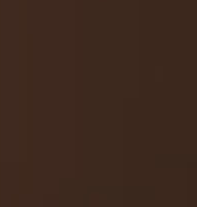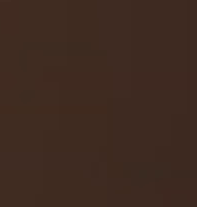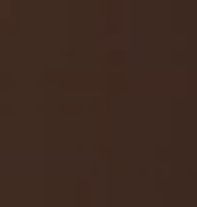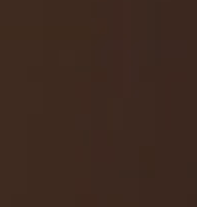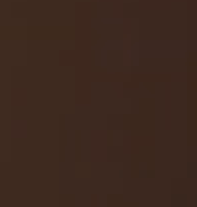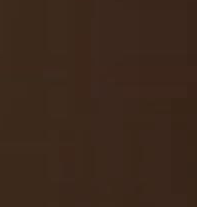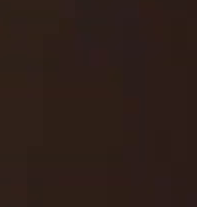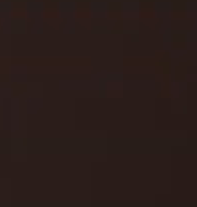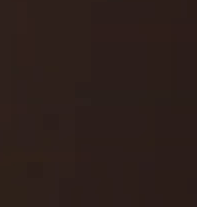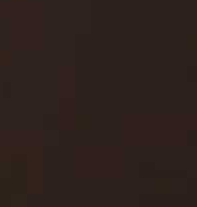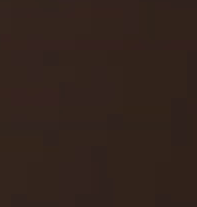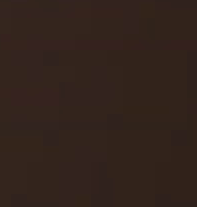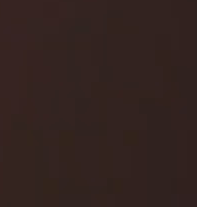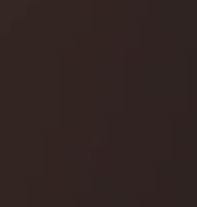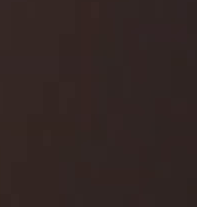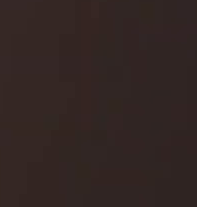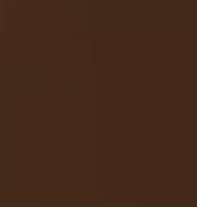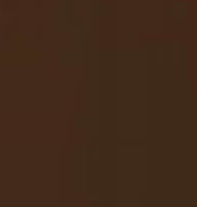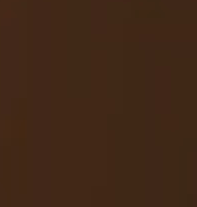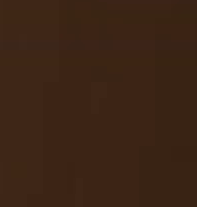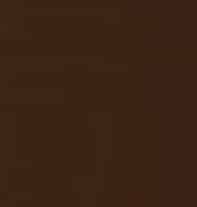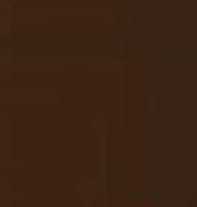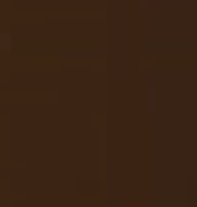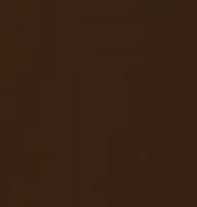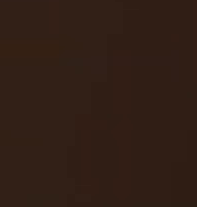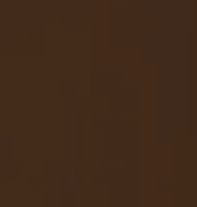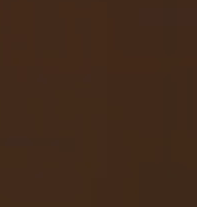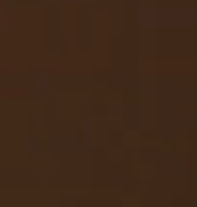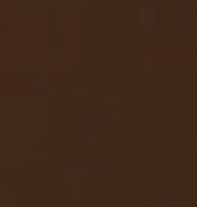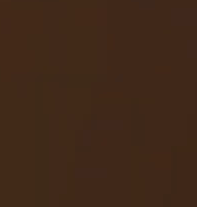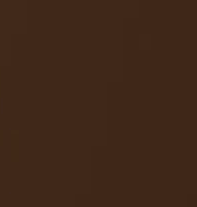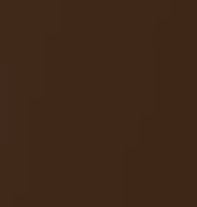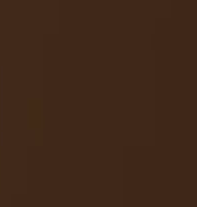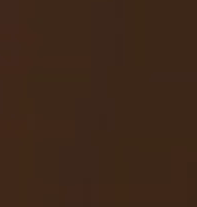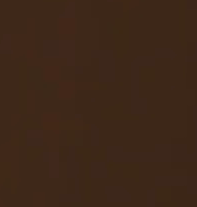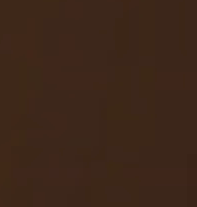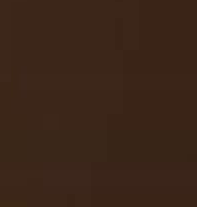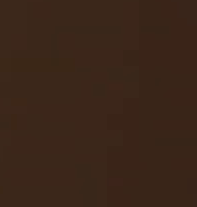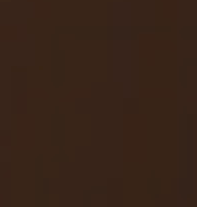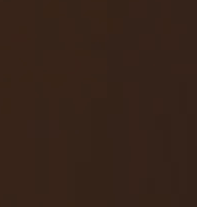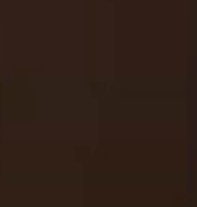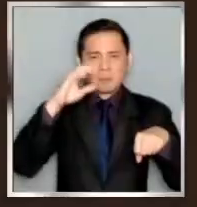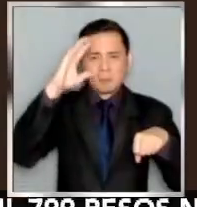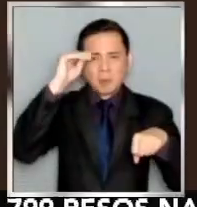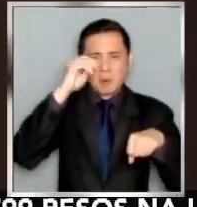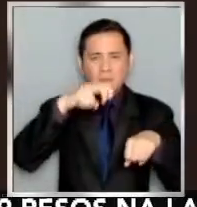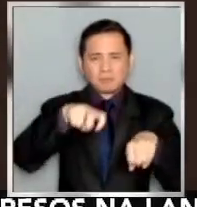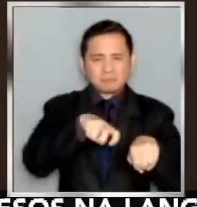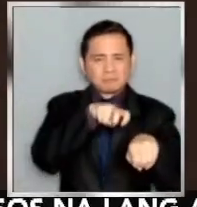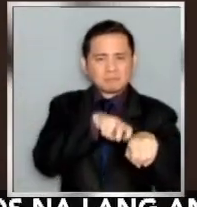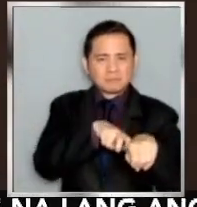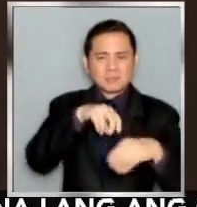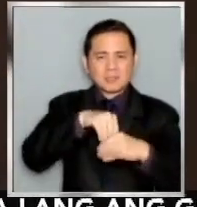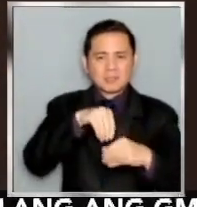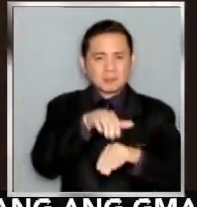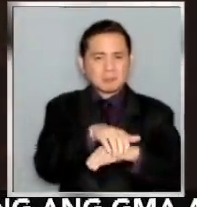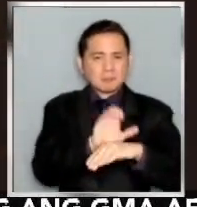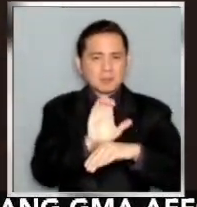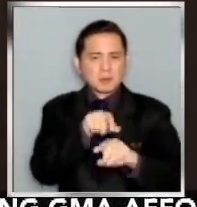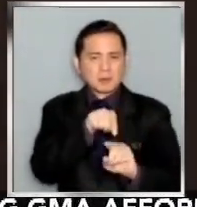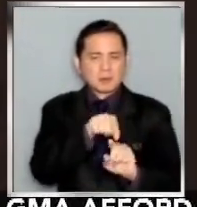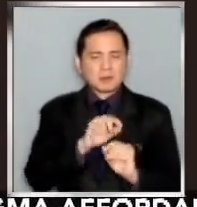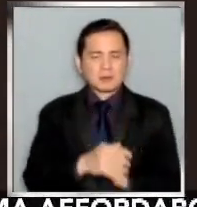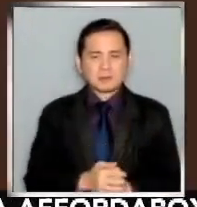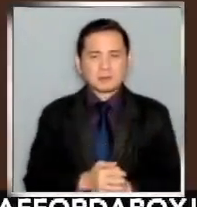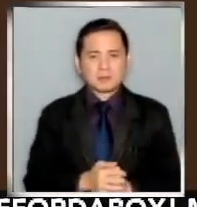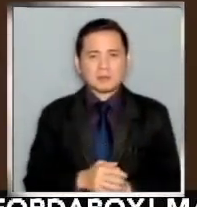Nag-viral kamakailan ang video ng delivery rider na may bata sa loob ng delivery box habang bumibiyahe. Nakarating na po ito sa Land